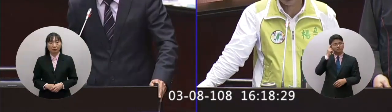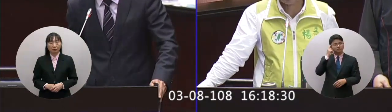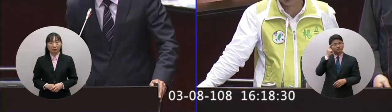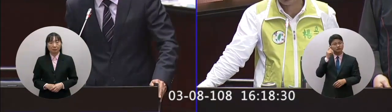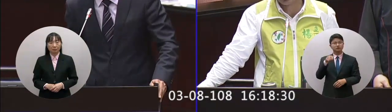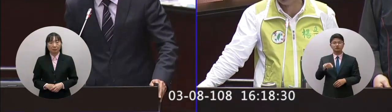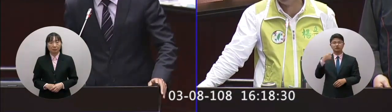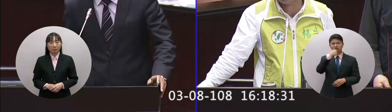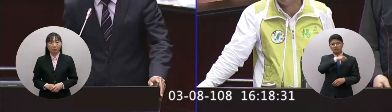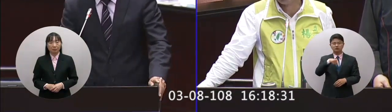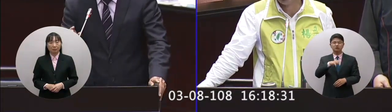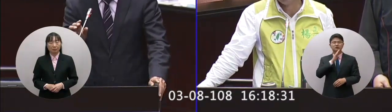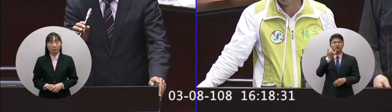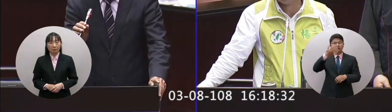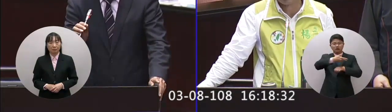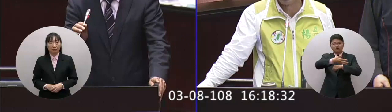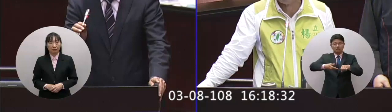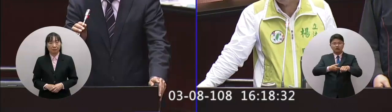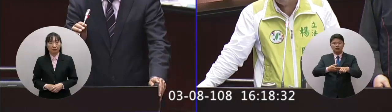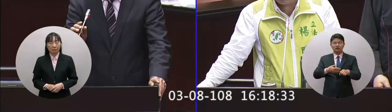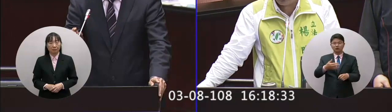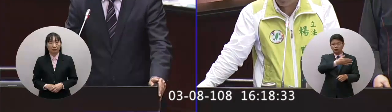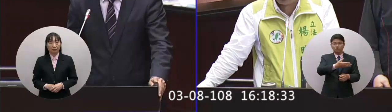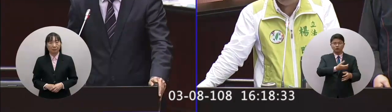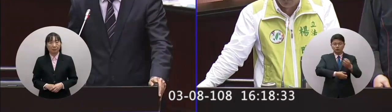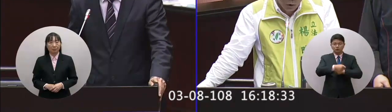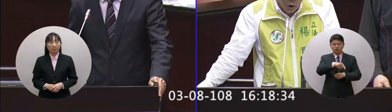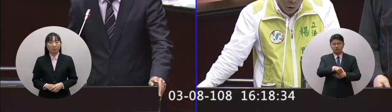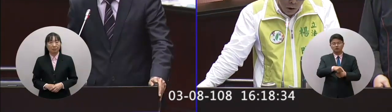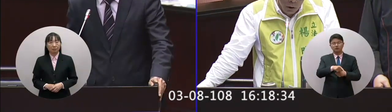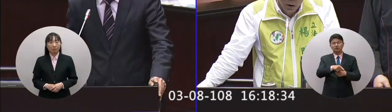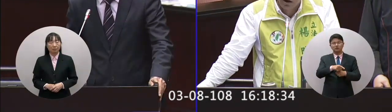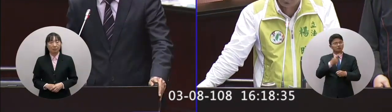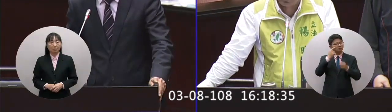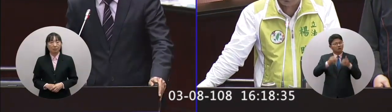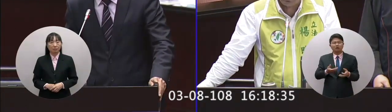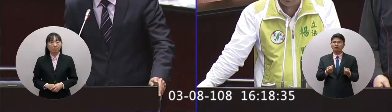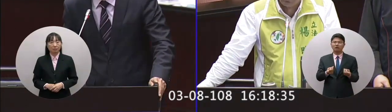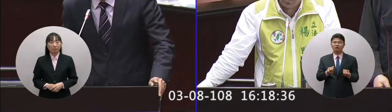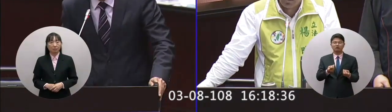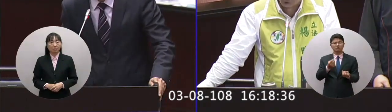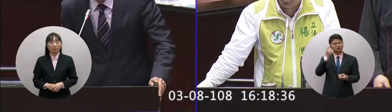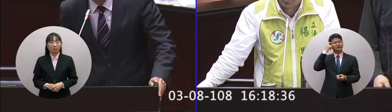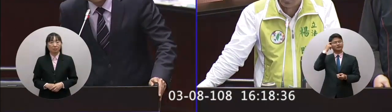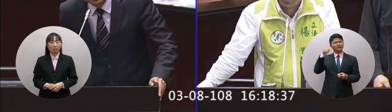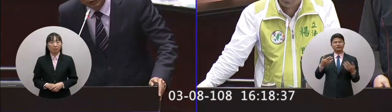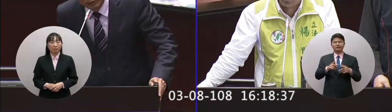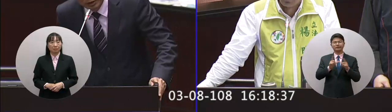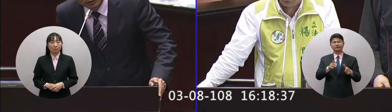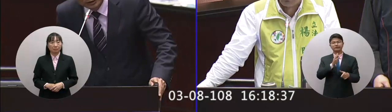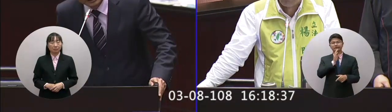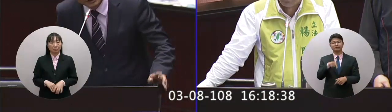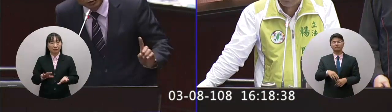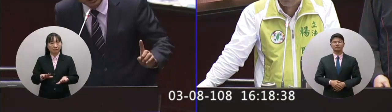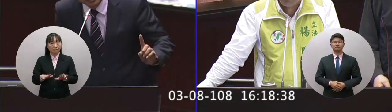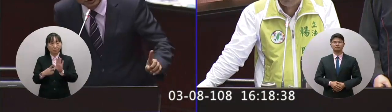一个台湾一个岛国对渔业的发展相当的不重视，这个是一个很严重的问题。 各位委